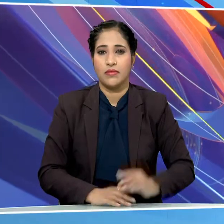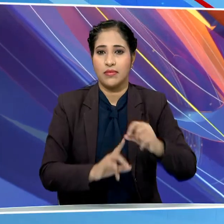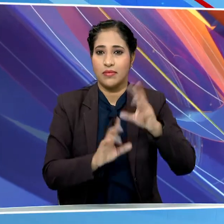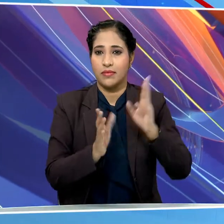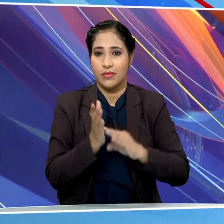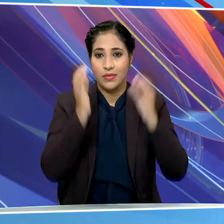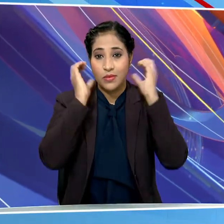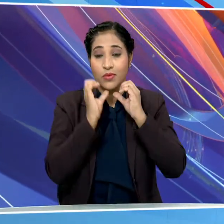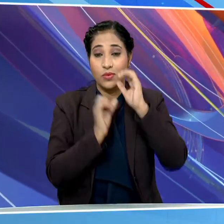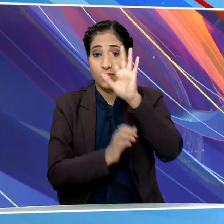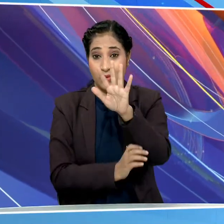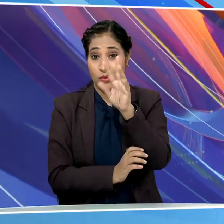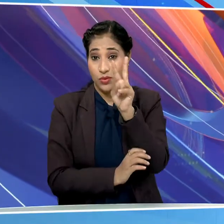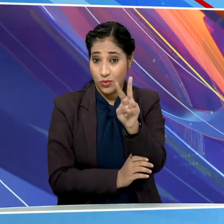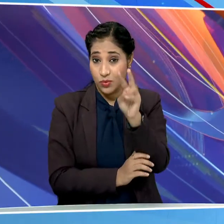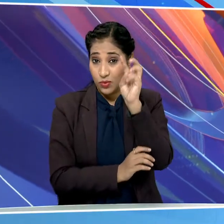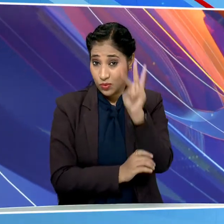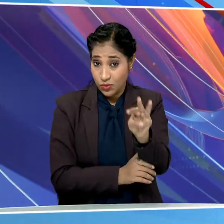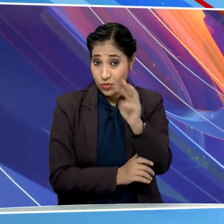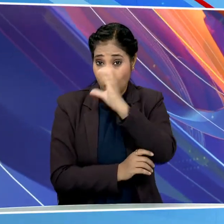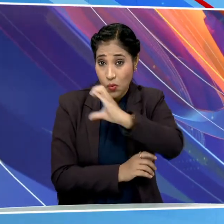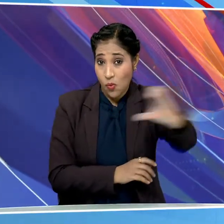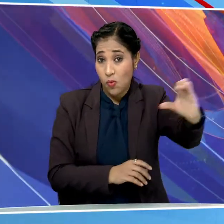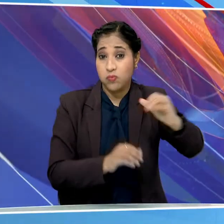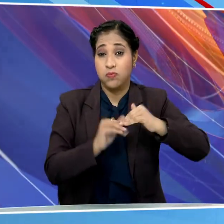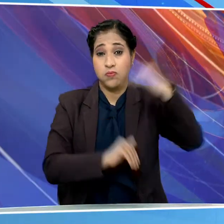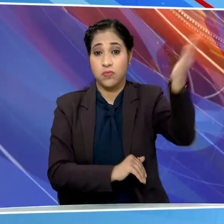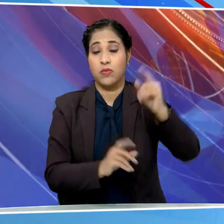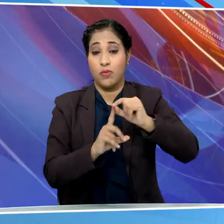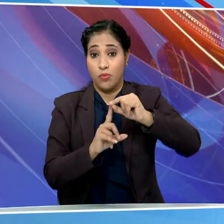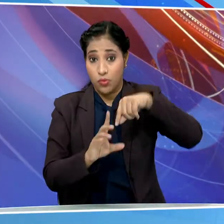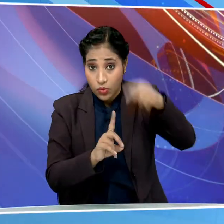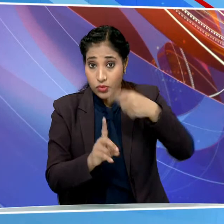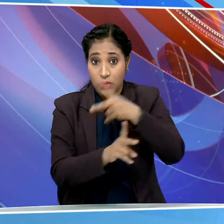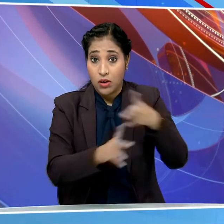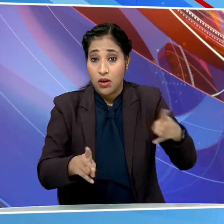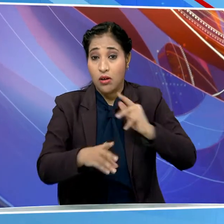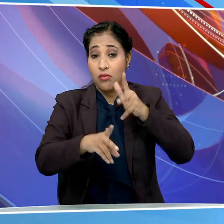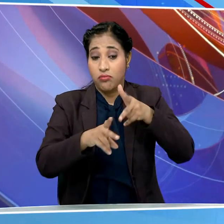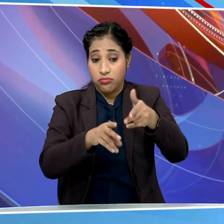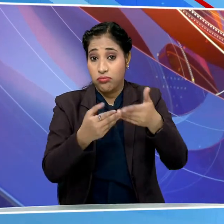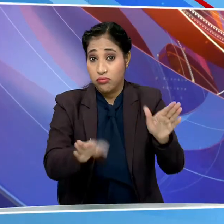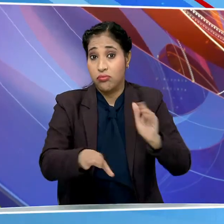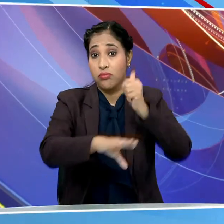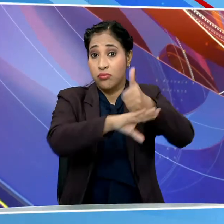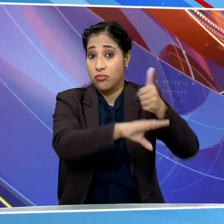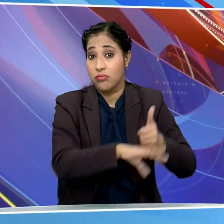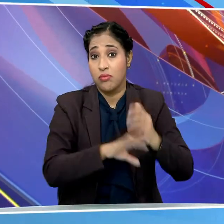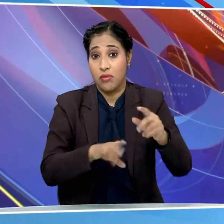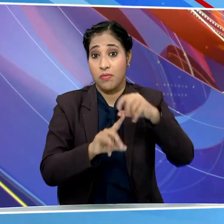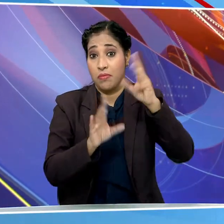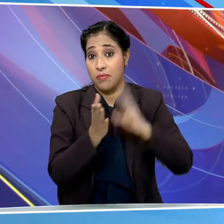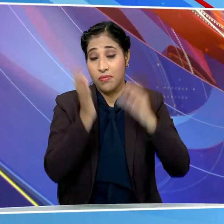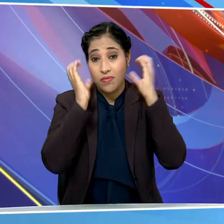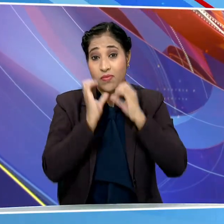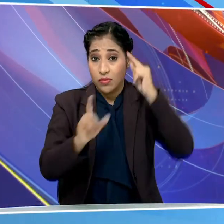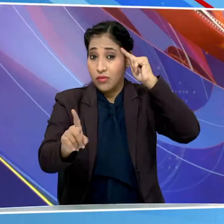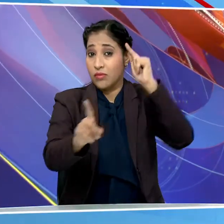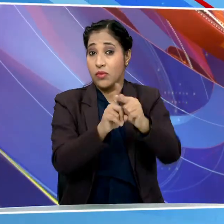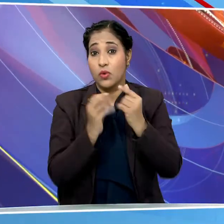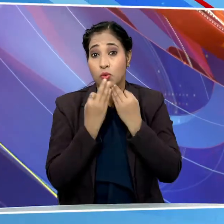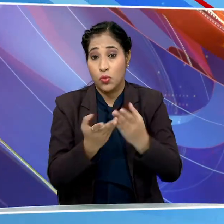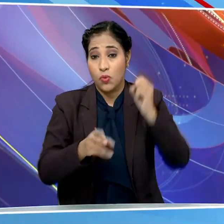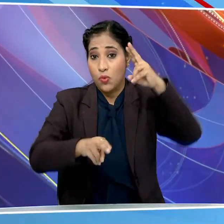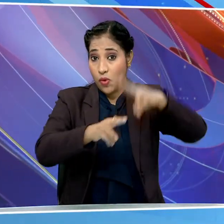पीएम मोदी ने 5200 करोड़ रुपए से अधिक की परियोजनाओं का लोकार्पण और शिलान्यास किया। प्रधानमंत्री द्वारा मिशन स्कूल